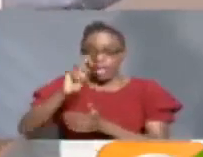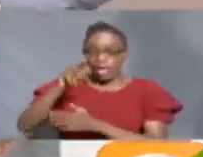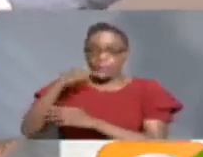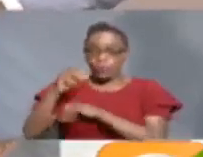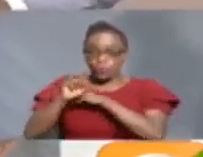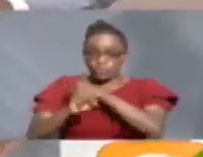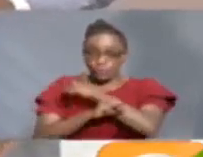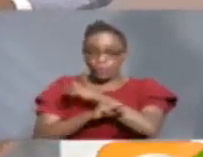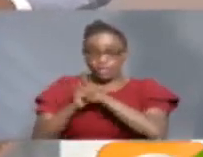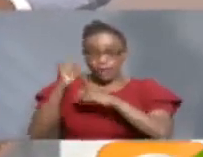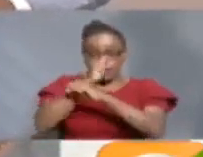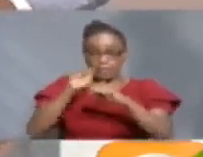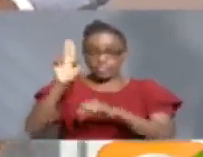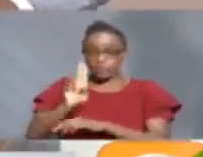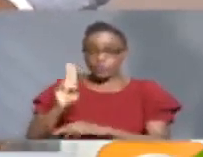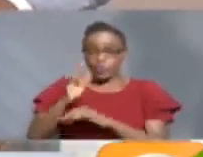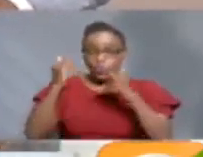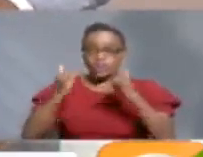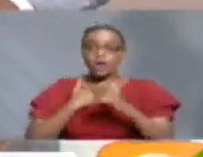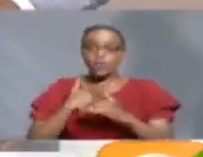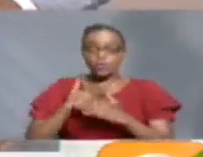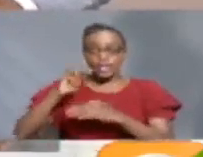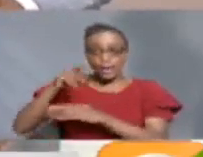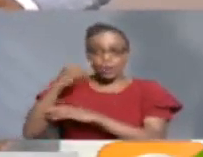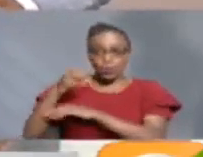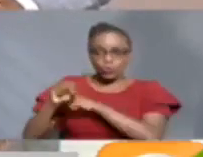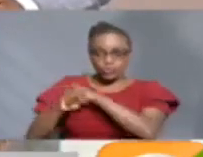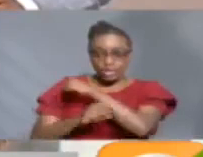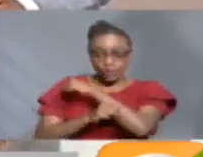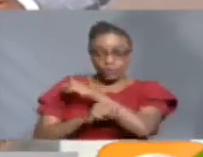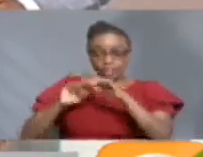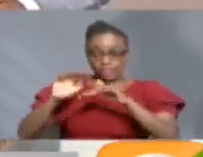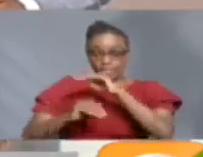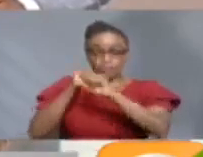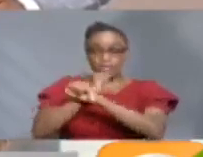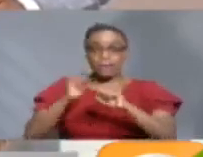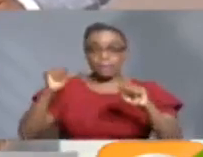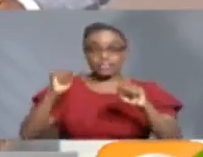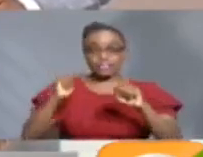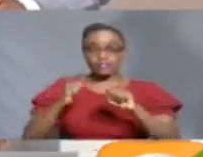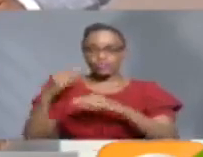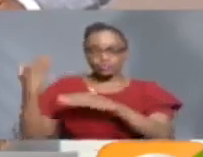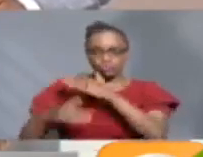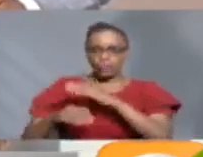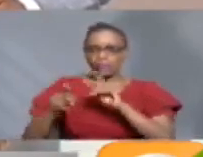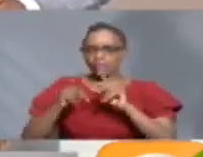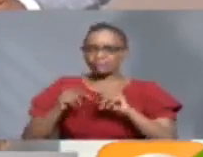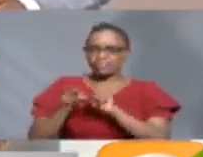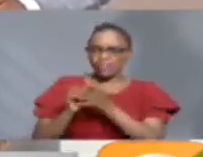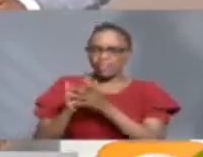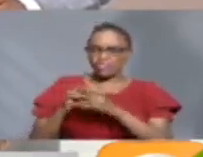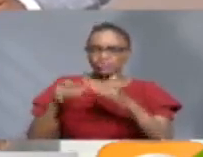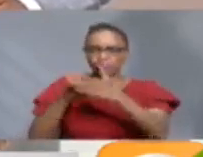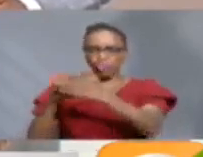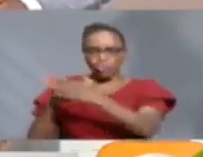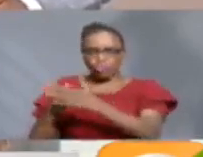wanaomuunga mkono Rais Uhuru Kenyatta sasa wanawataka wabunge wanaoegemea upande wa naibu Rais William Ruto kukoma kuhujumu juhudi za